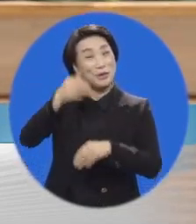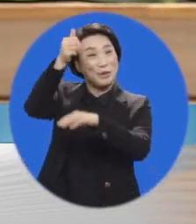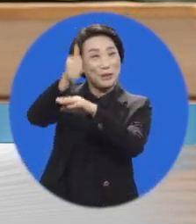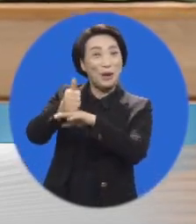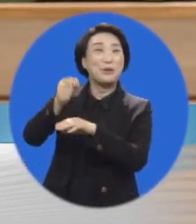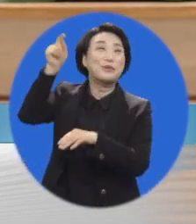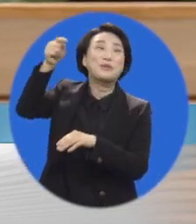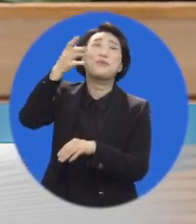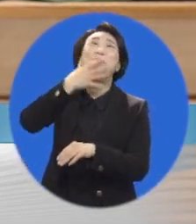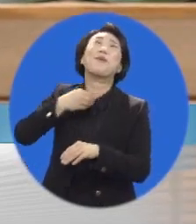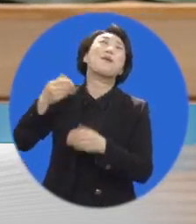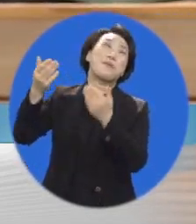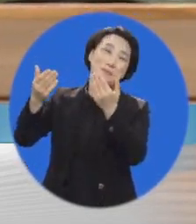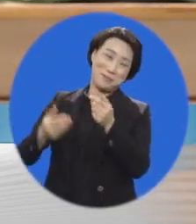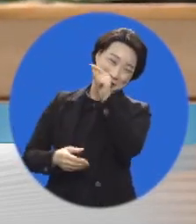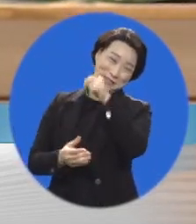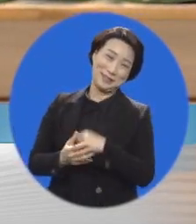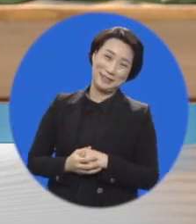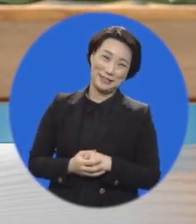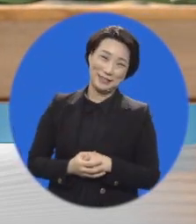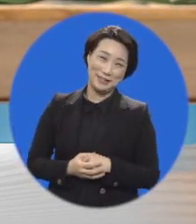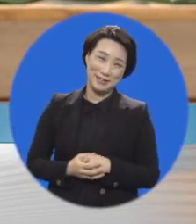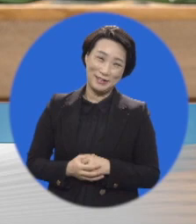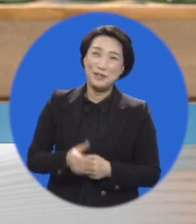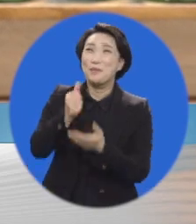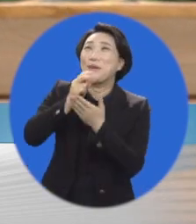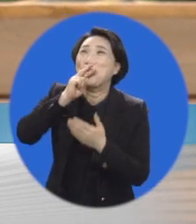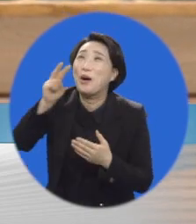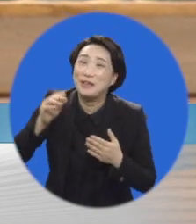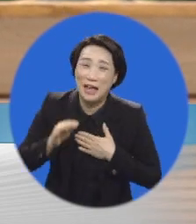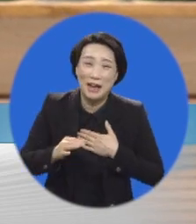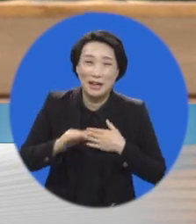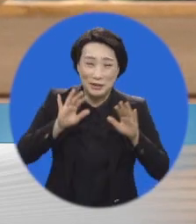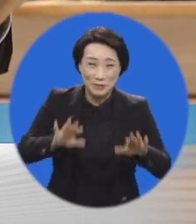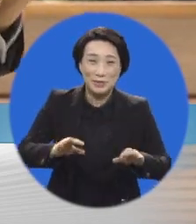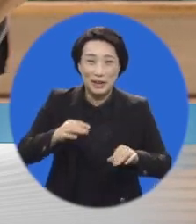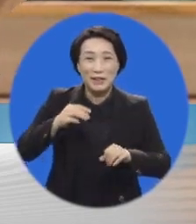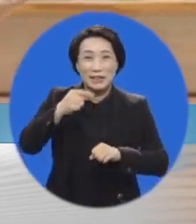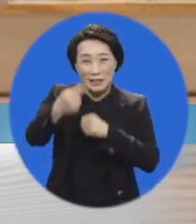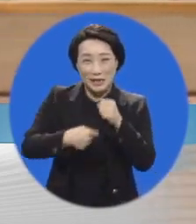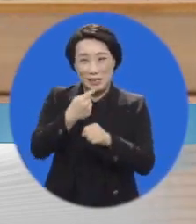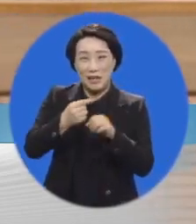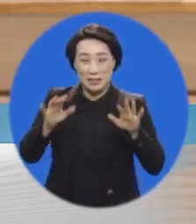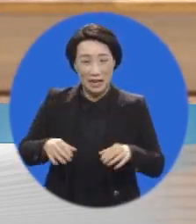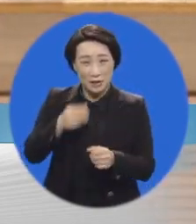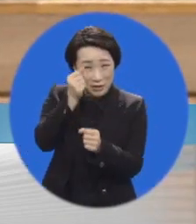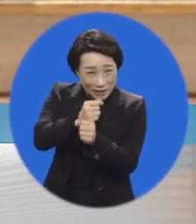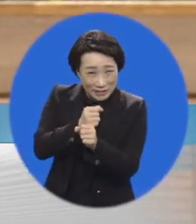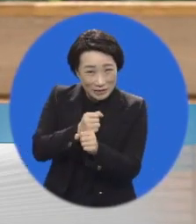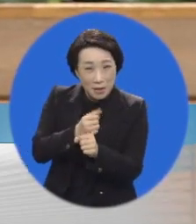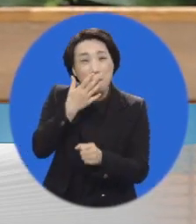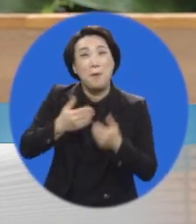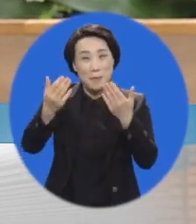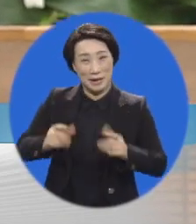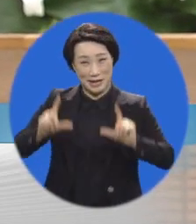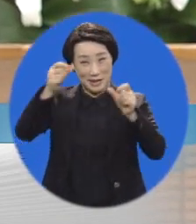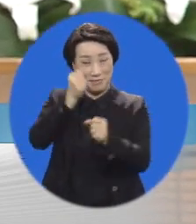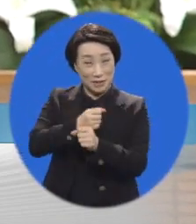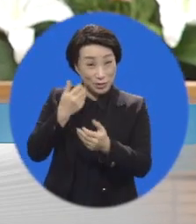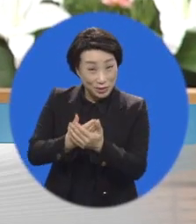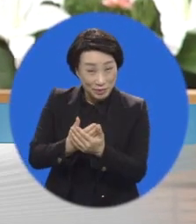최후에는 복이었더라 이 말이오. 주여 내게도 굽는 한 해가 그런 해가 되게 하옵소서. 마치